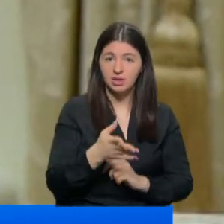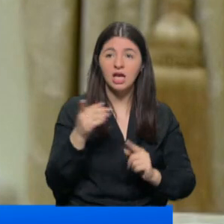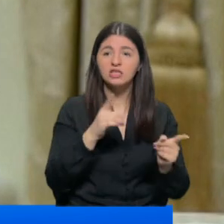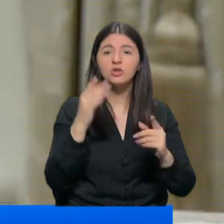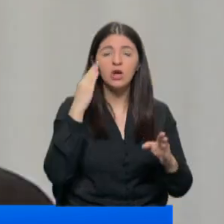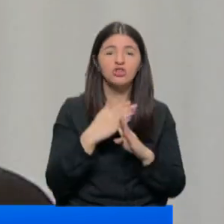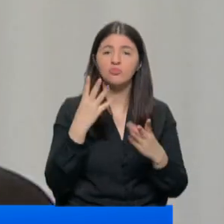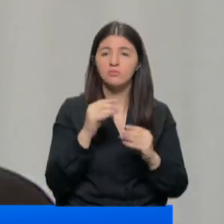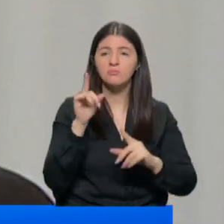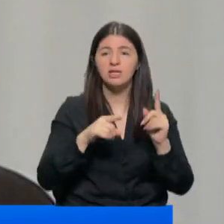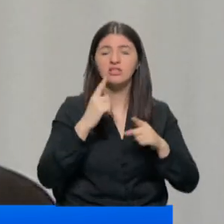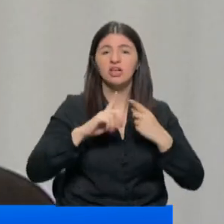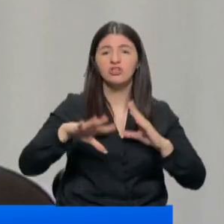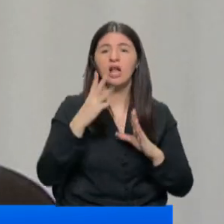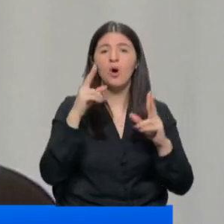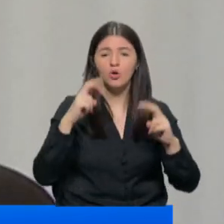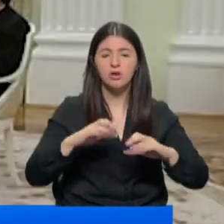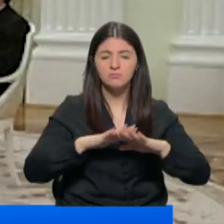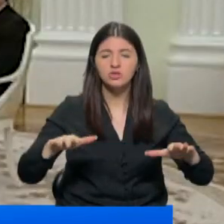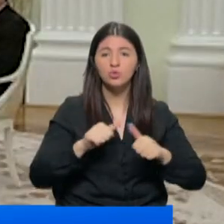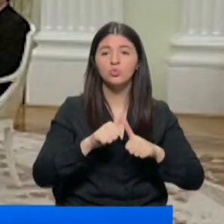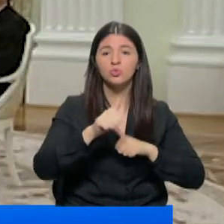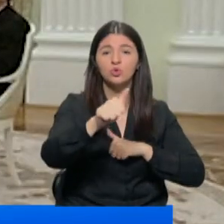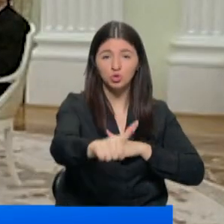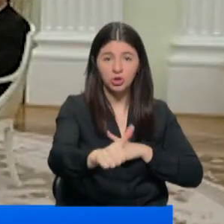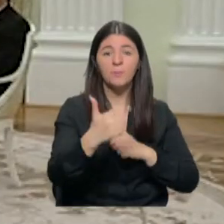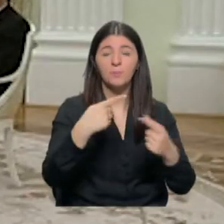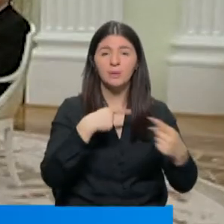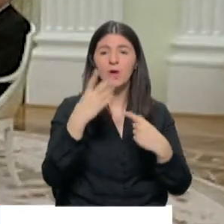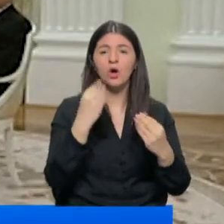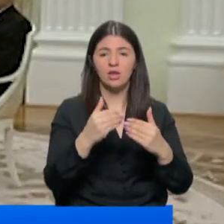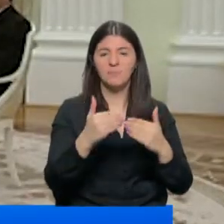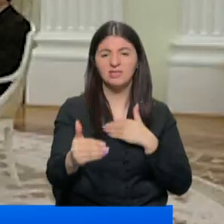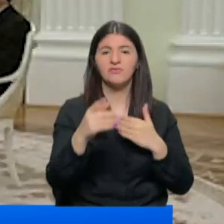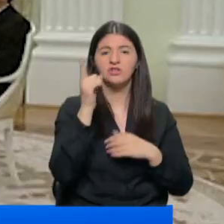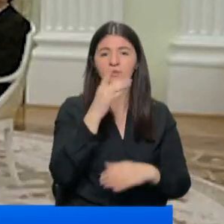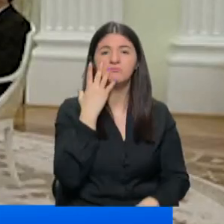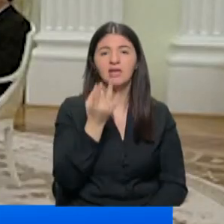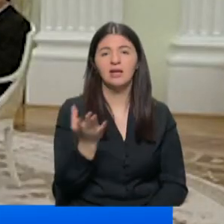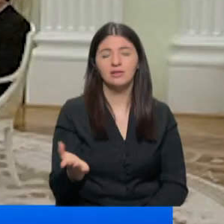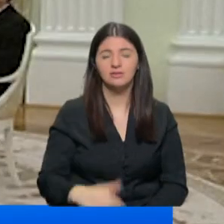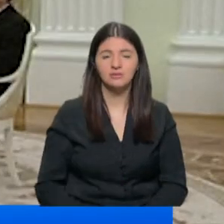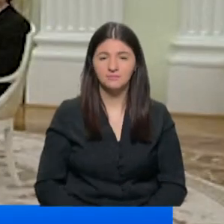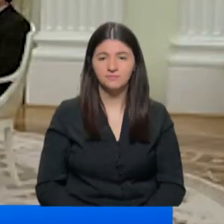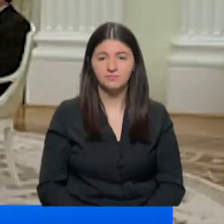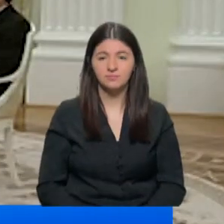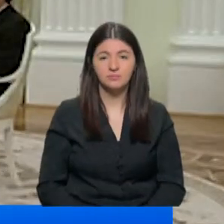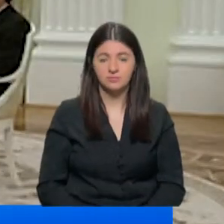uzlaşma olmayacağı bazı siyasetçilere göre oturdukları masanın uzunluğundan birbirlerine olan mesafesinden belliydi